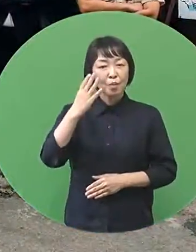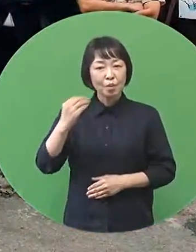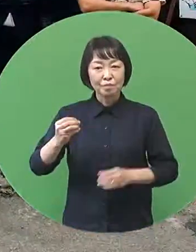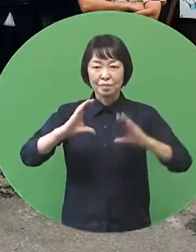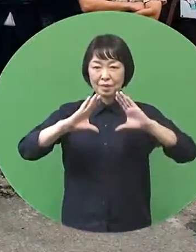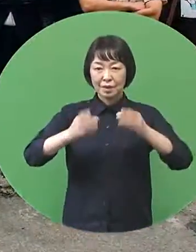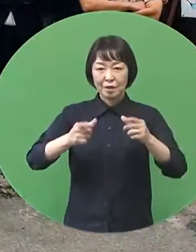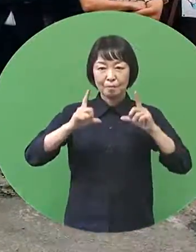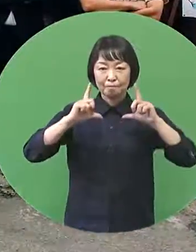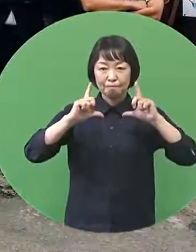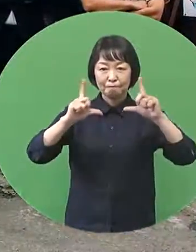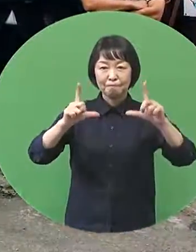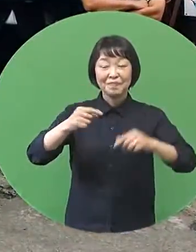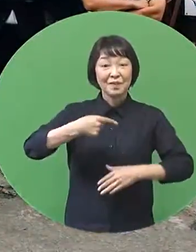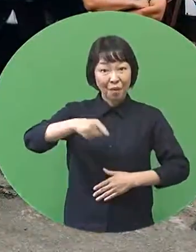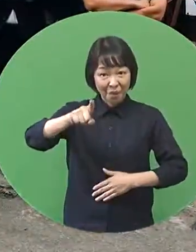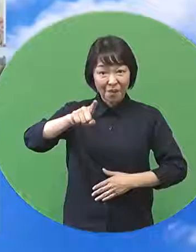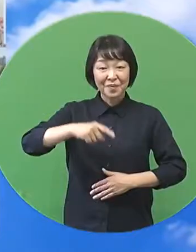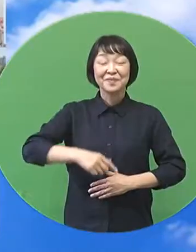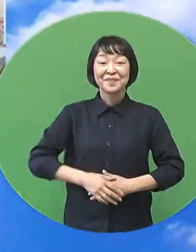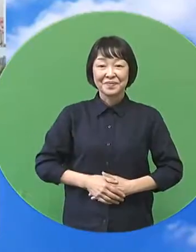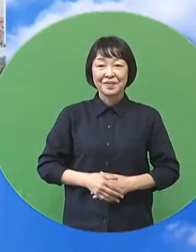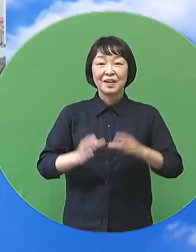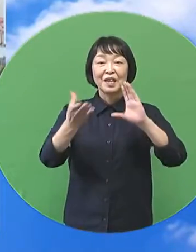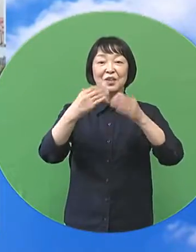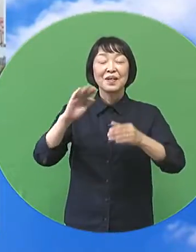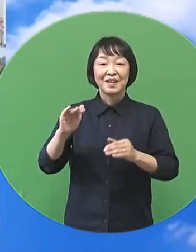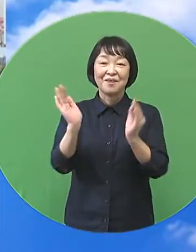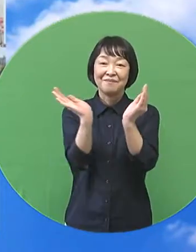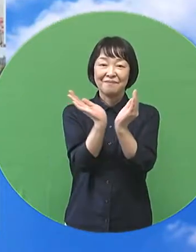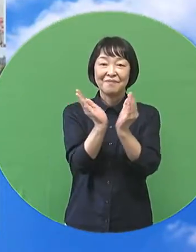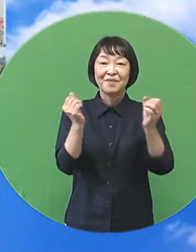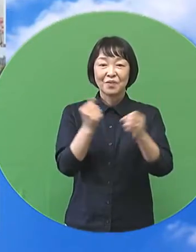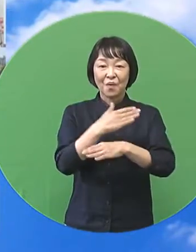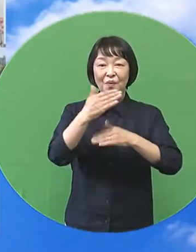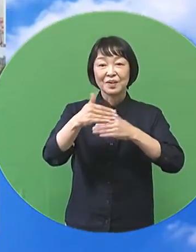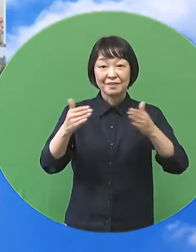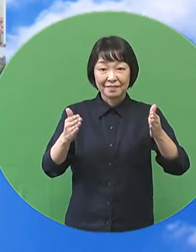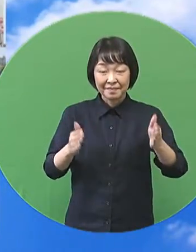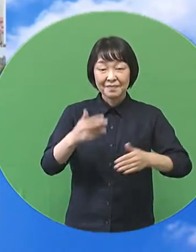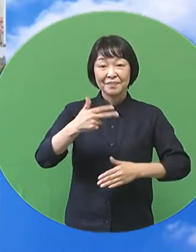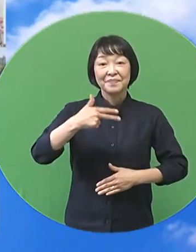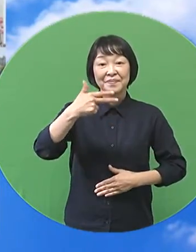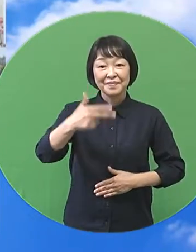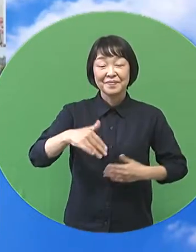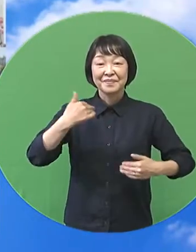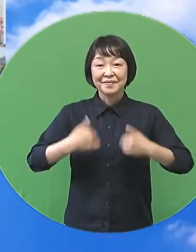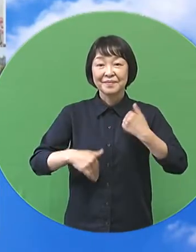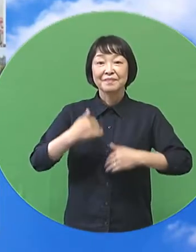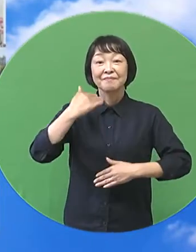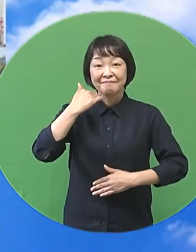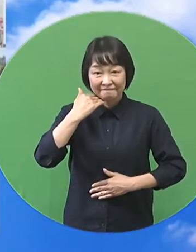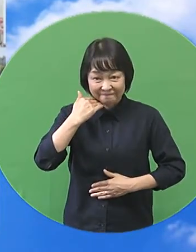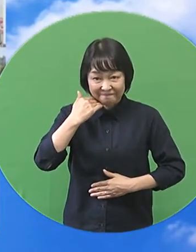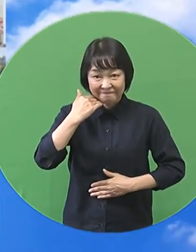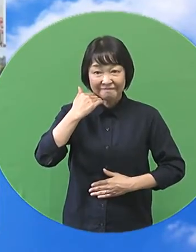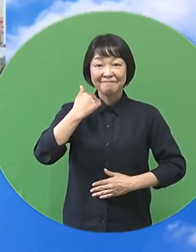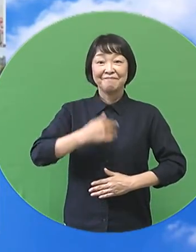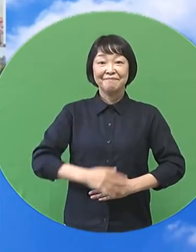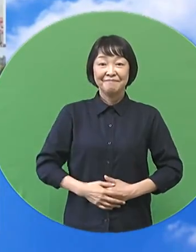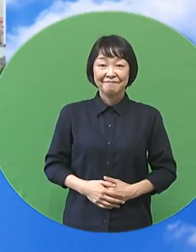界に発信しましょう。 岩手ワンコ広報室、来週もお楽しみに。